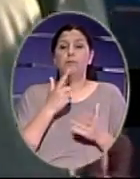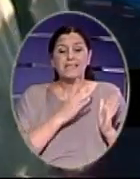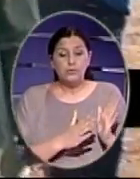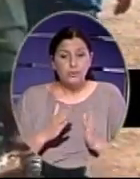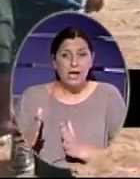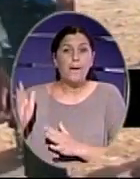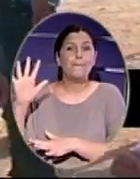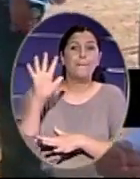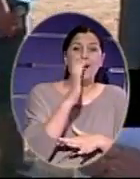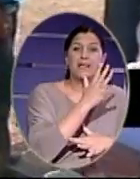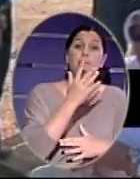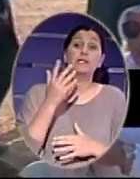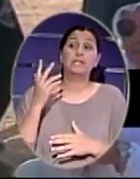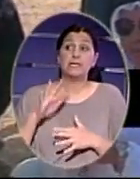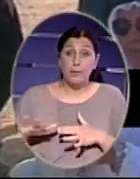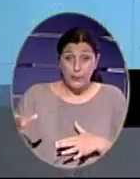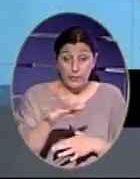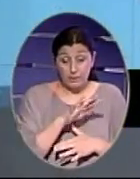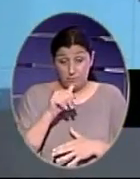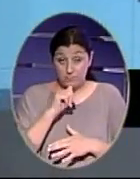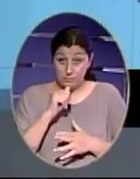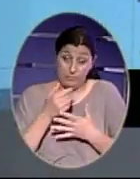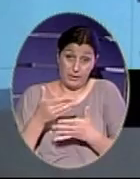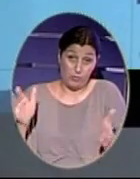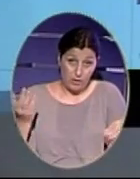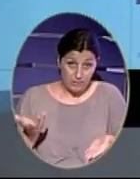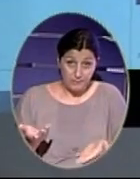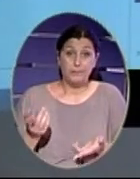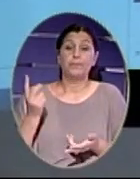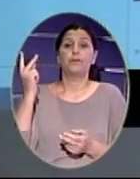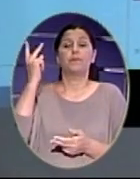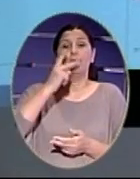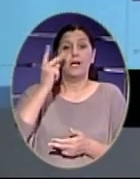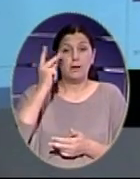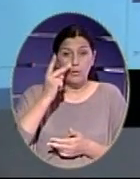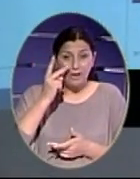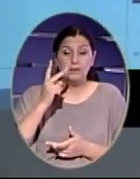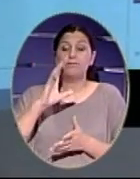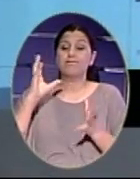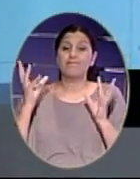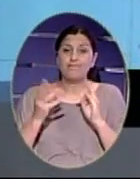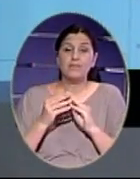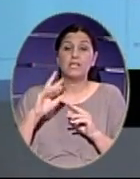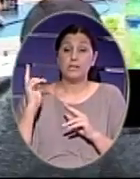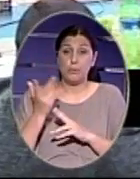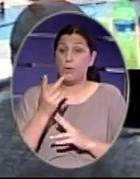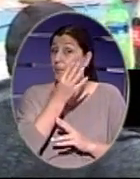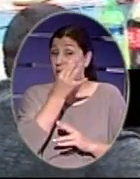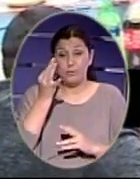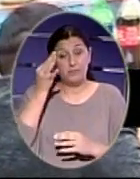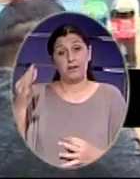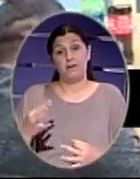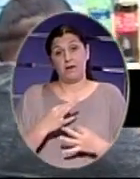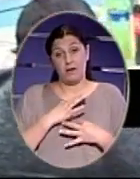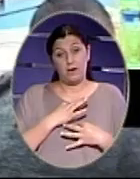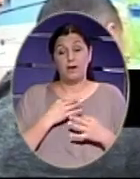לסדר פארקים ציבוריים, לדאוג לשטחים הציבוריים הפתוחים. וכמובן, כלל הציבור, כולל הבדואים, ייפגעו